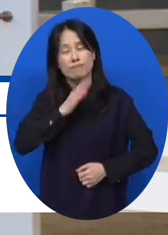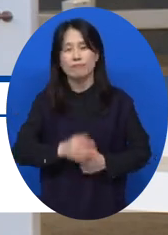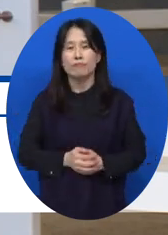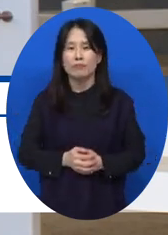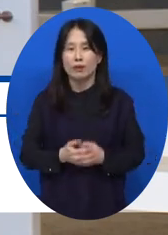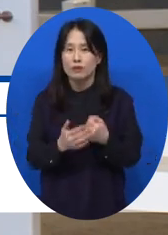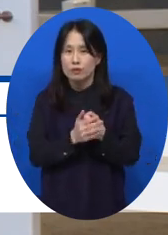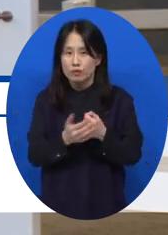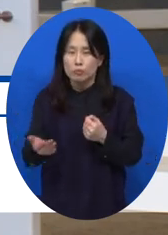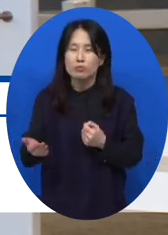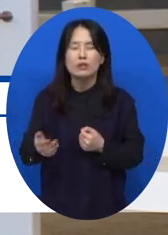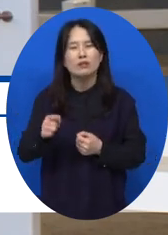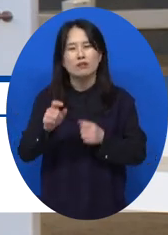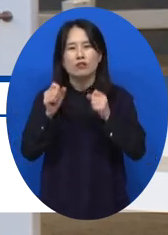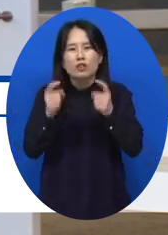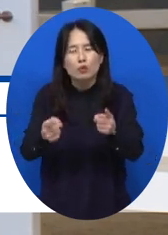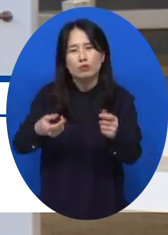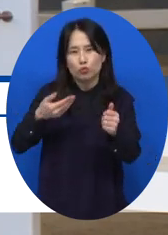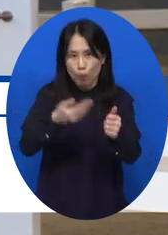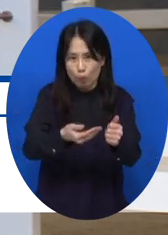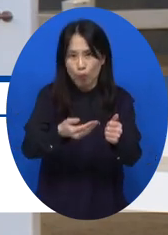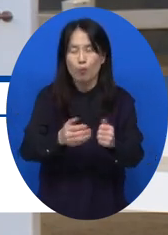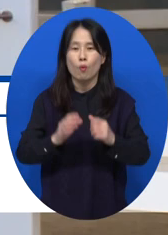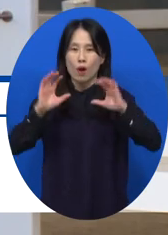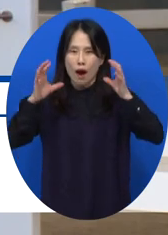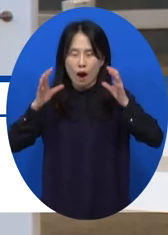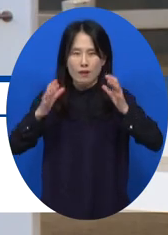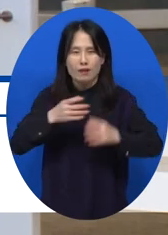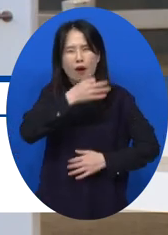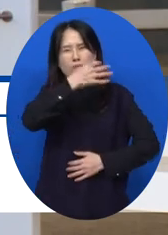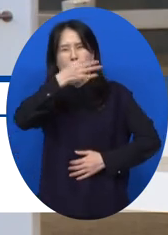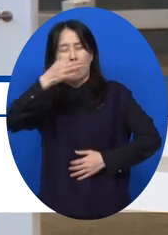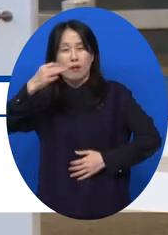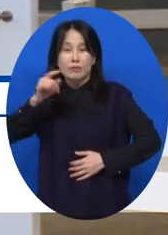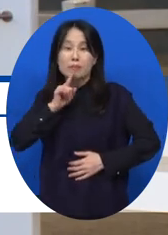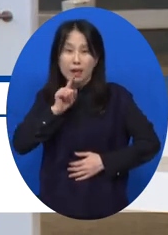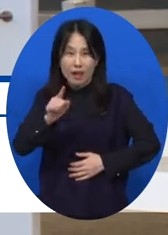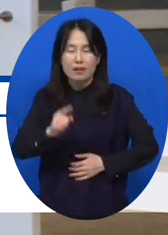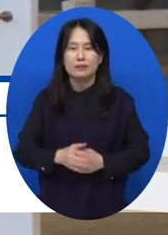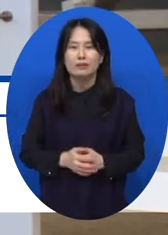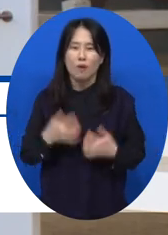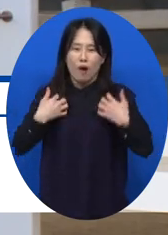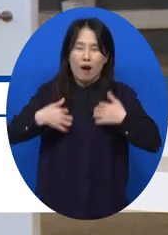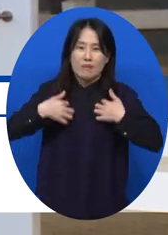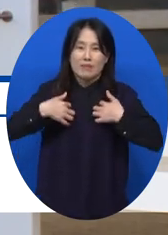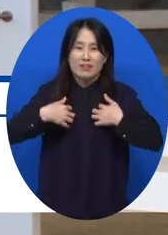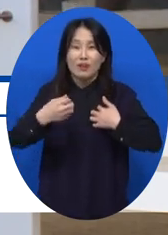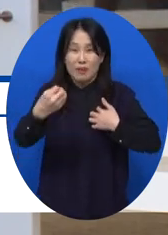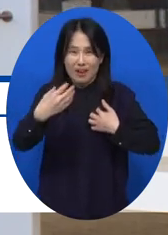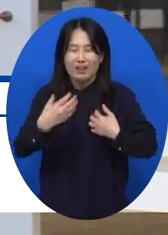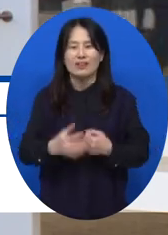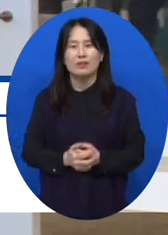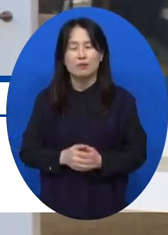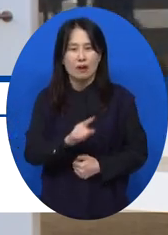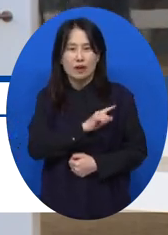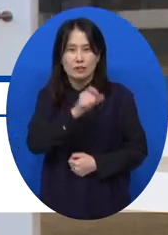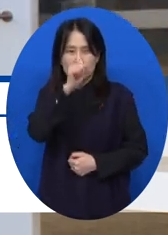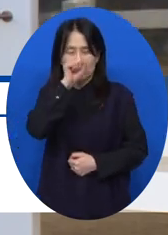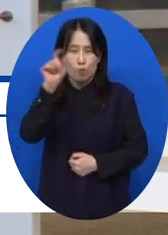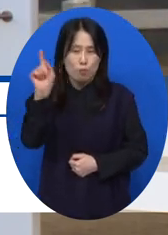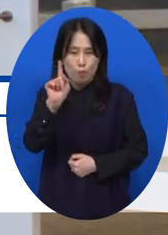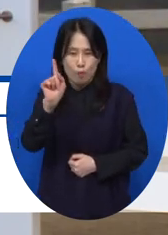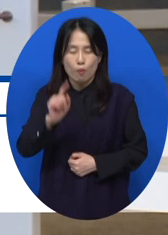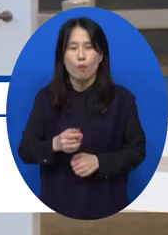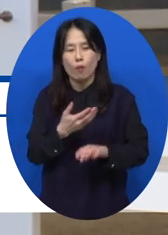그런 기회가 주어져서 아이들이 되게 흥미로워 했어요 그리고 재밌어하고 그리고 가장 좋은 점은